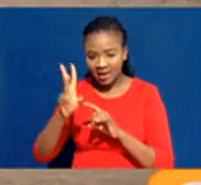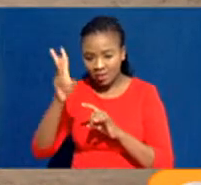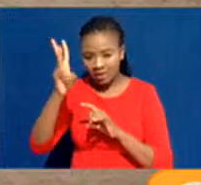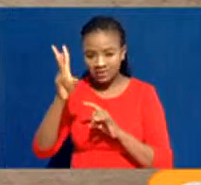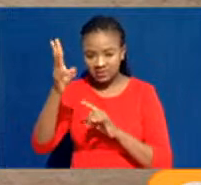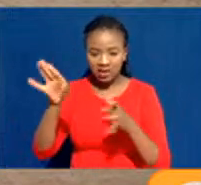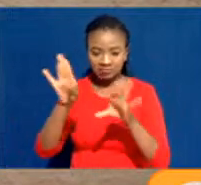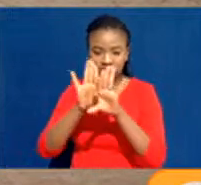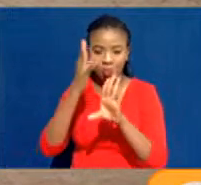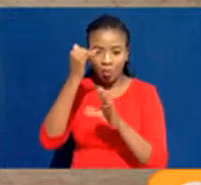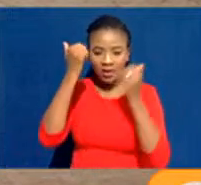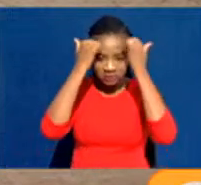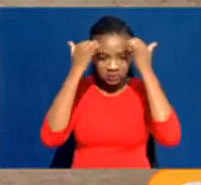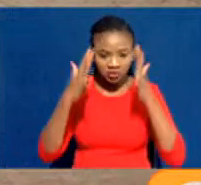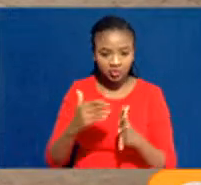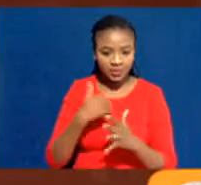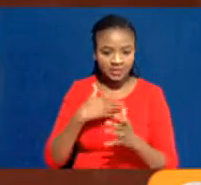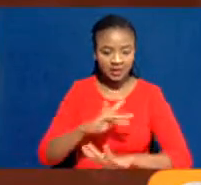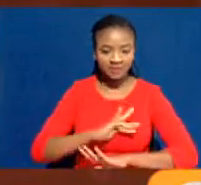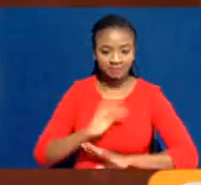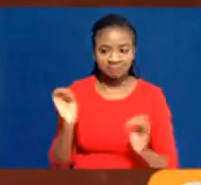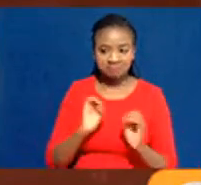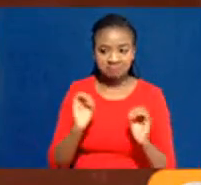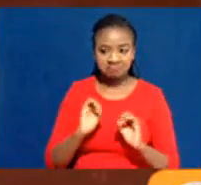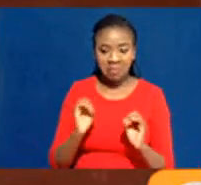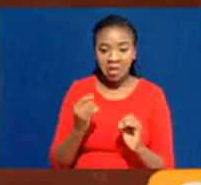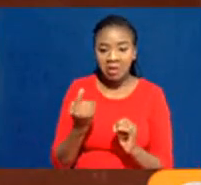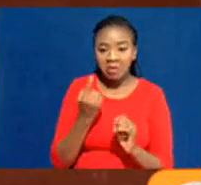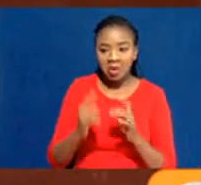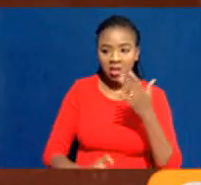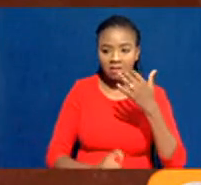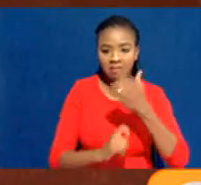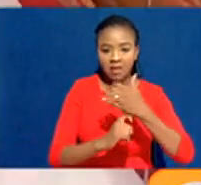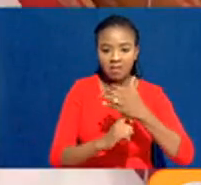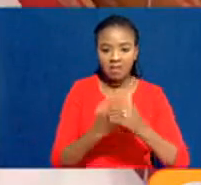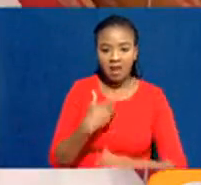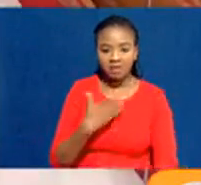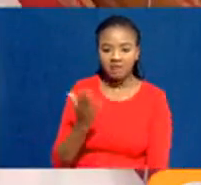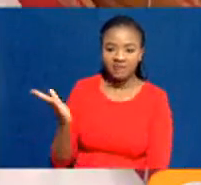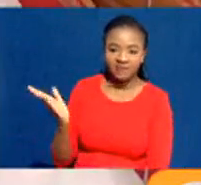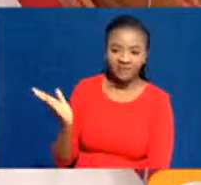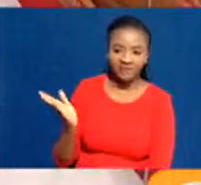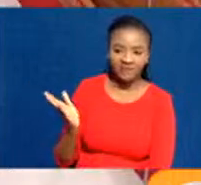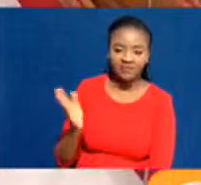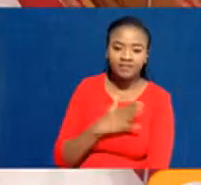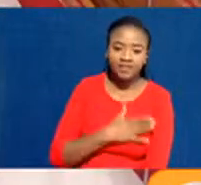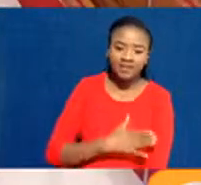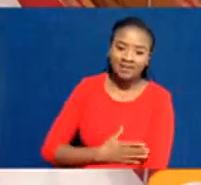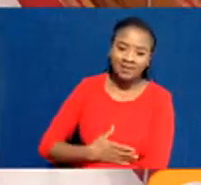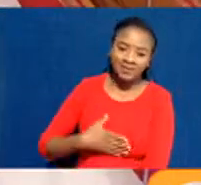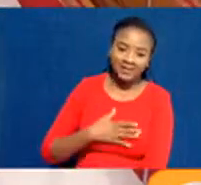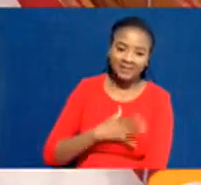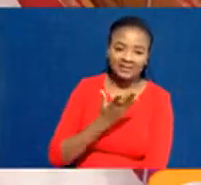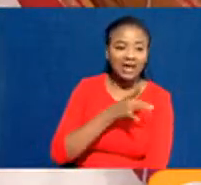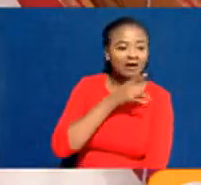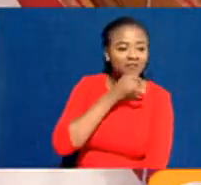ukosefu wa wanafunzi. Hiki ndicho kilichosalia kaskazini mashariki. Tafadhalini wazazi,